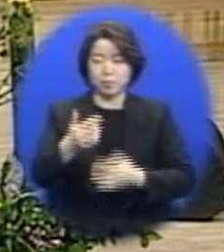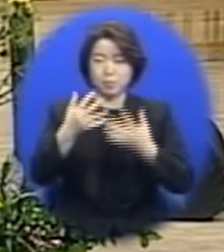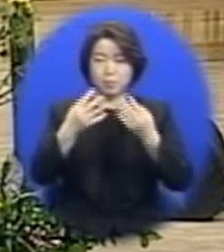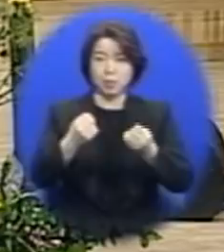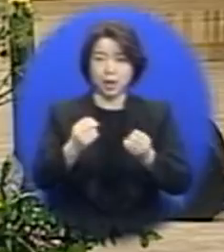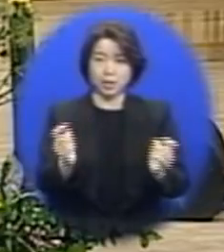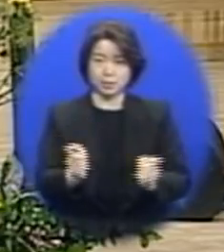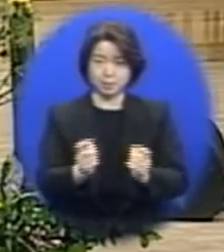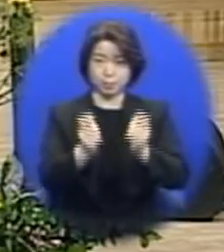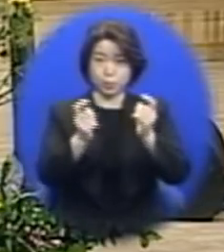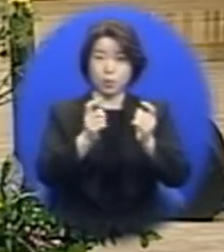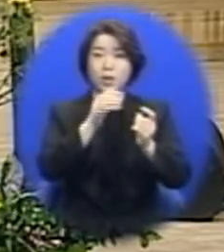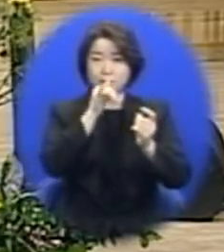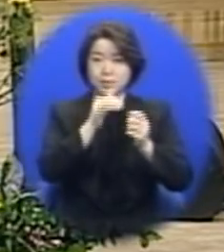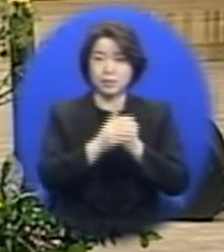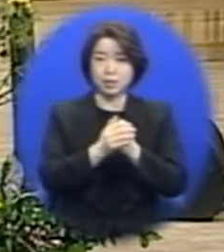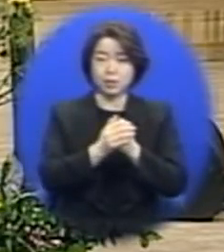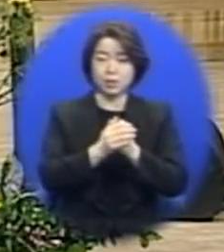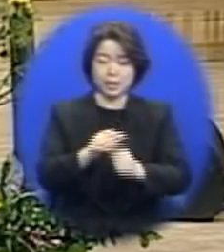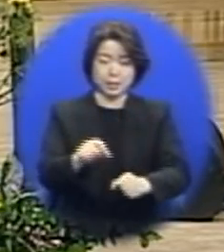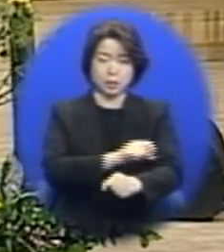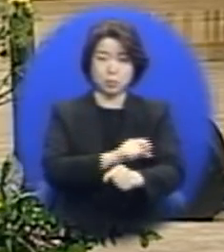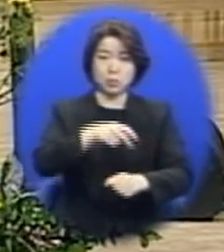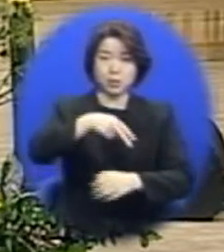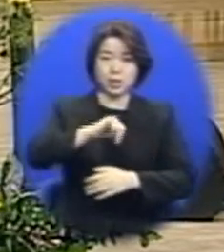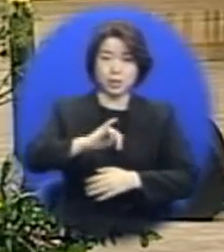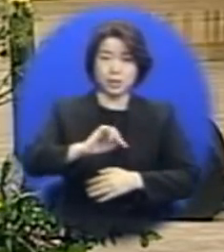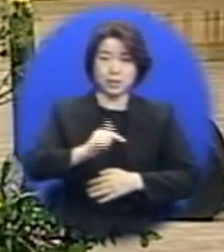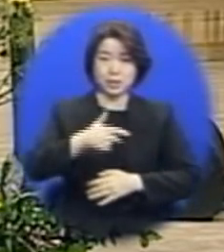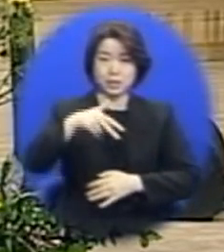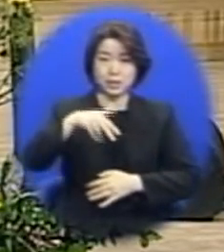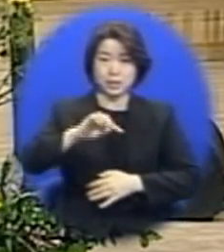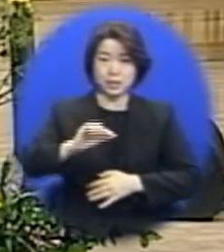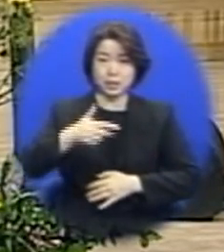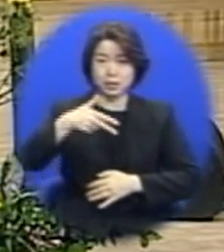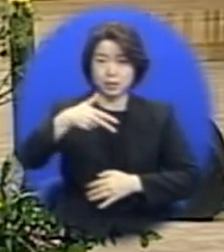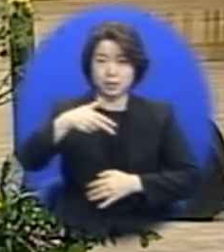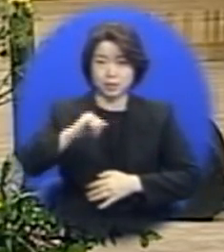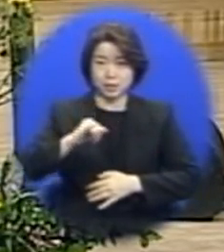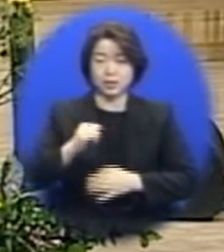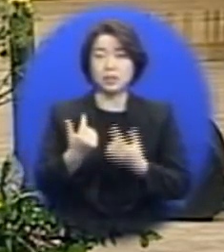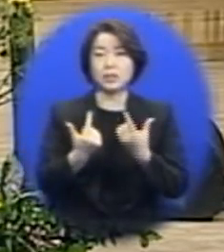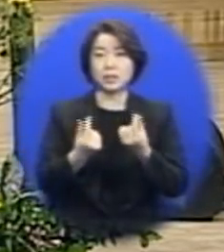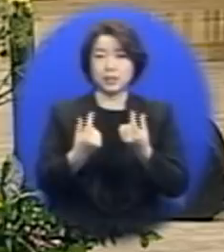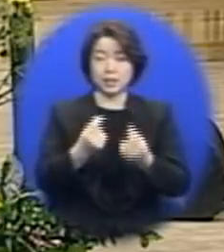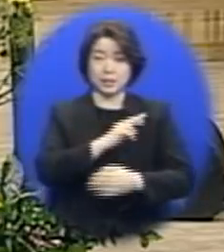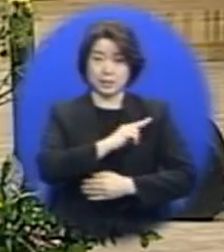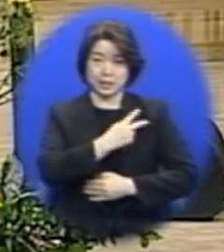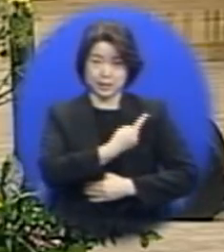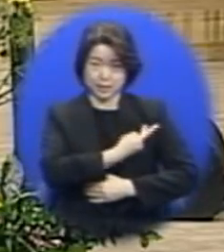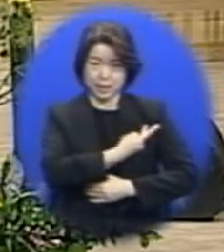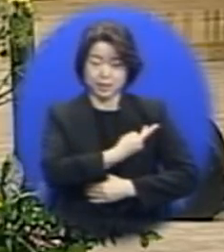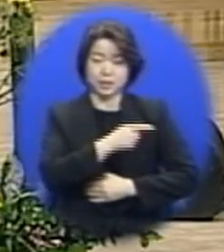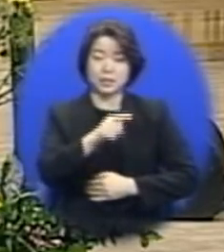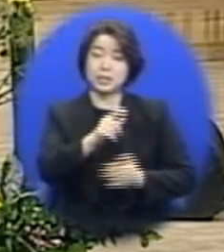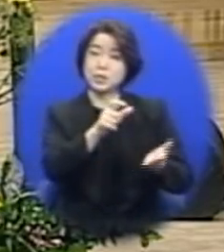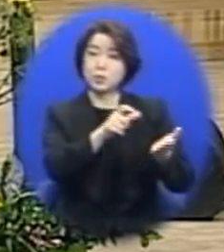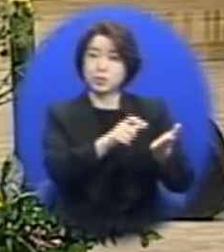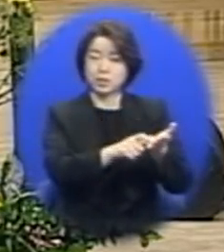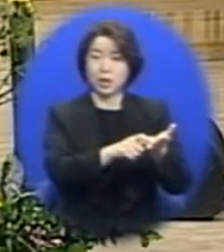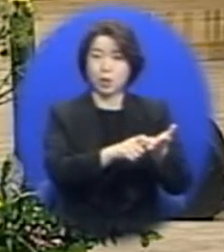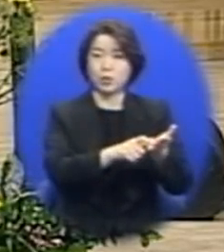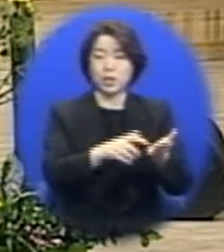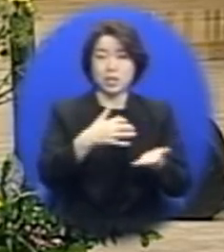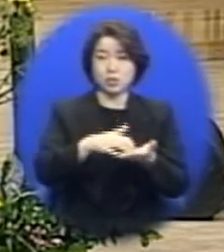하나입니다. 특히 신천지 같은 이단에서 이 요한계시록 7장에 나오는 14만 4천 명이라는 수를